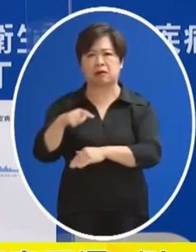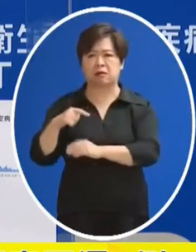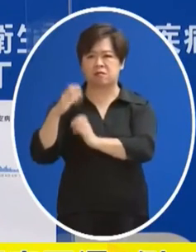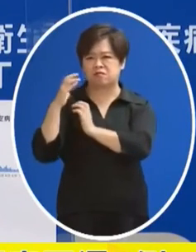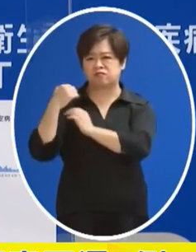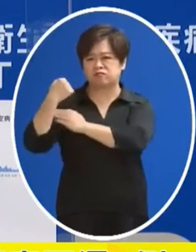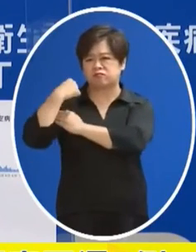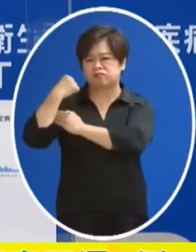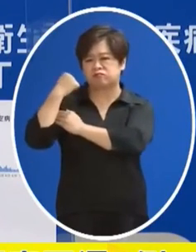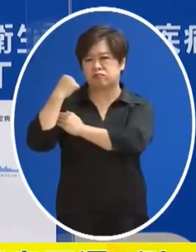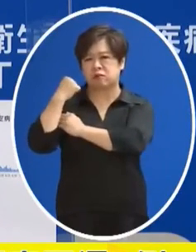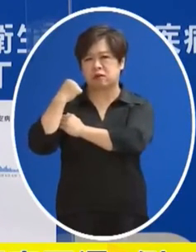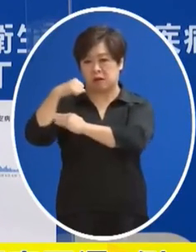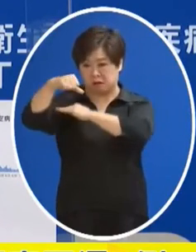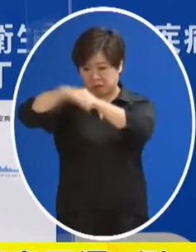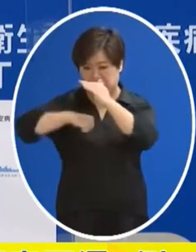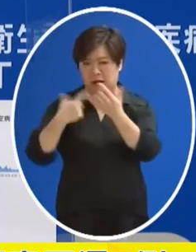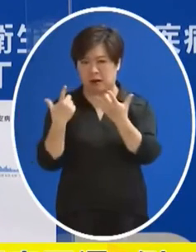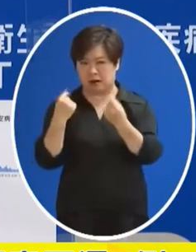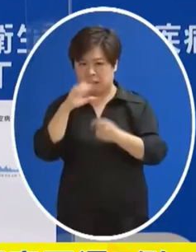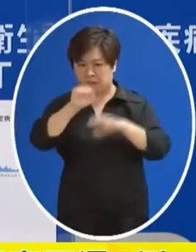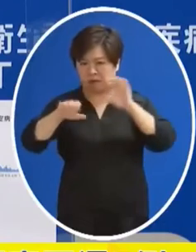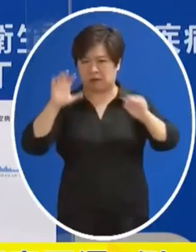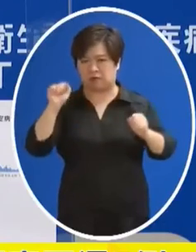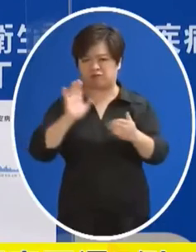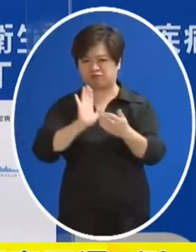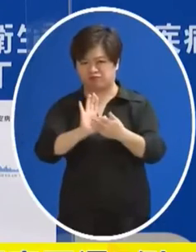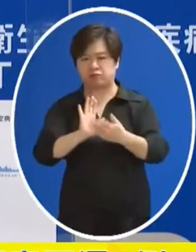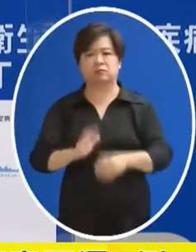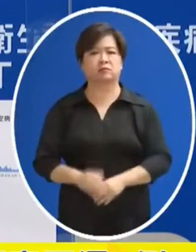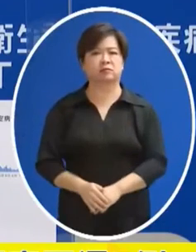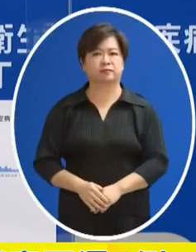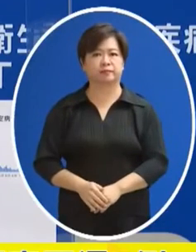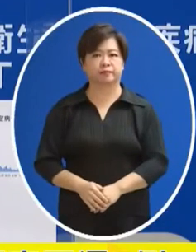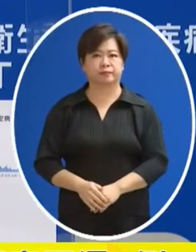哈，要不然这个进来以后也就相当的危险哈。